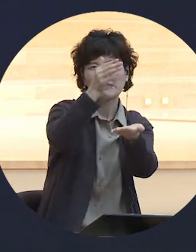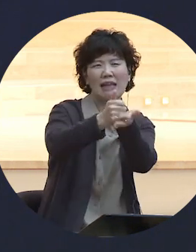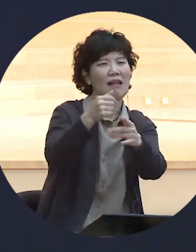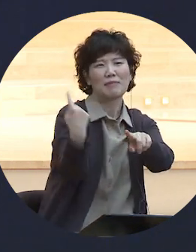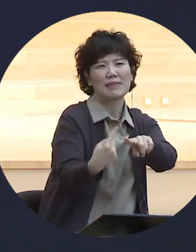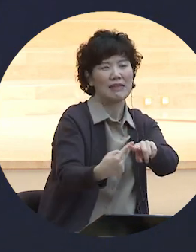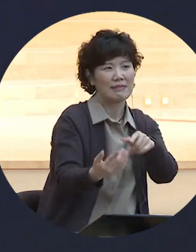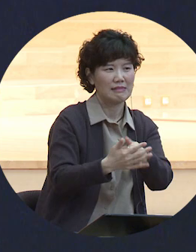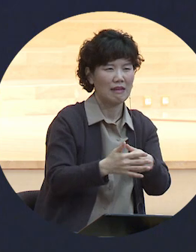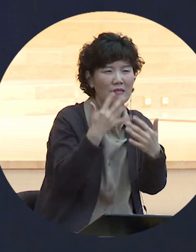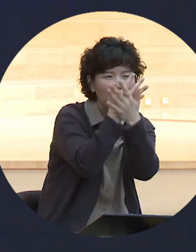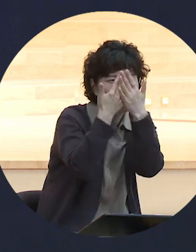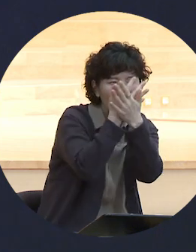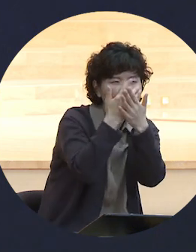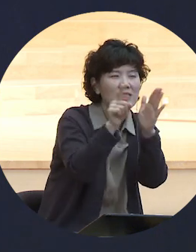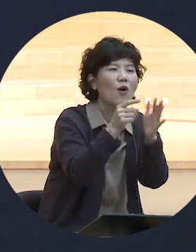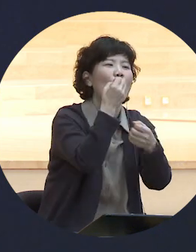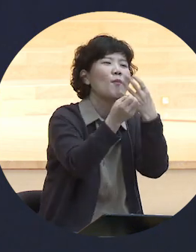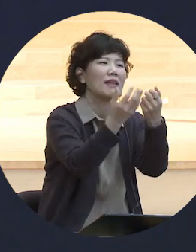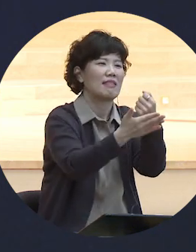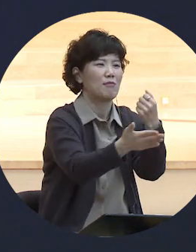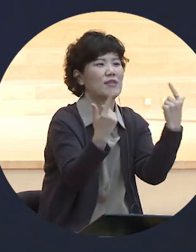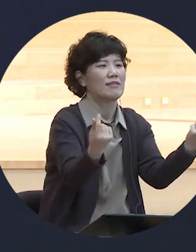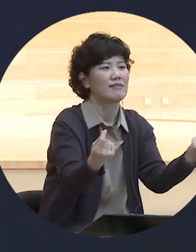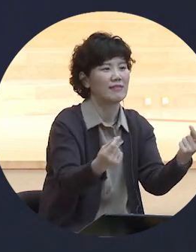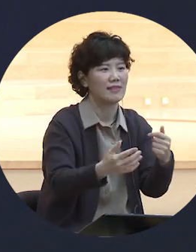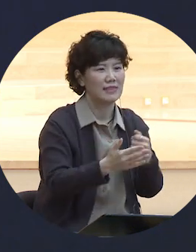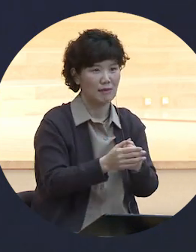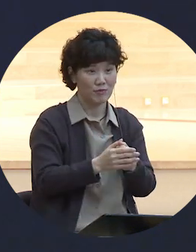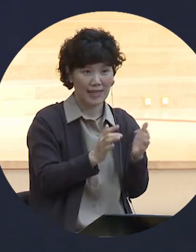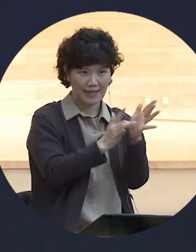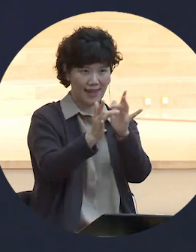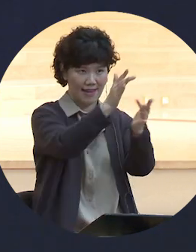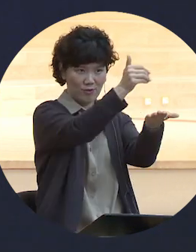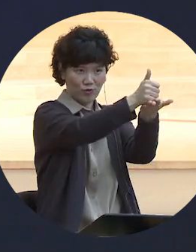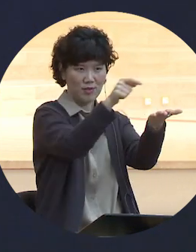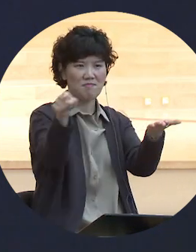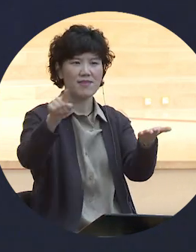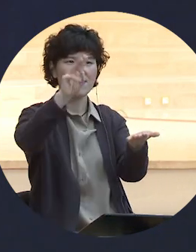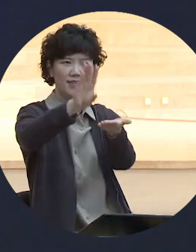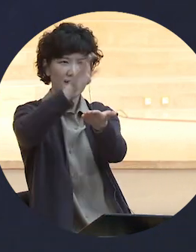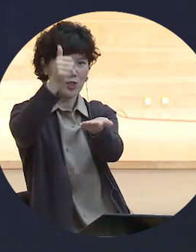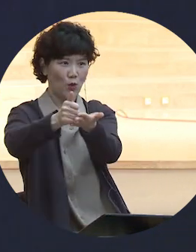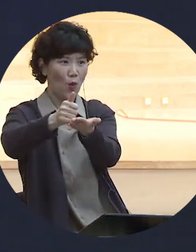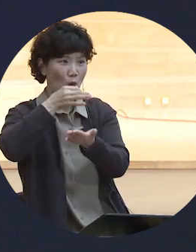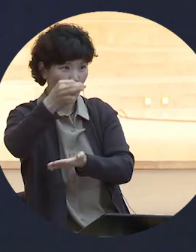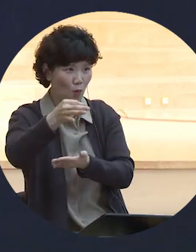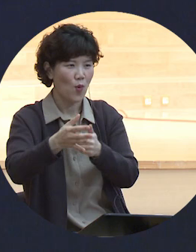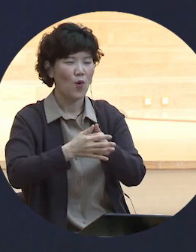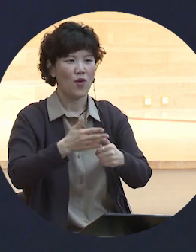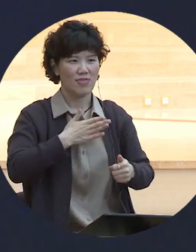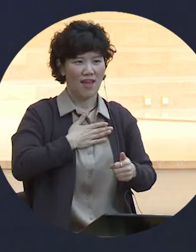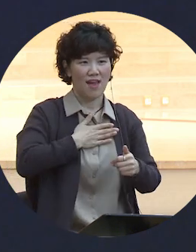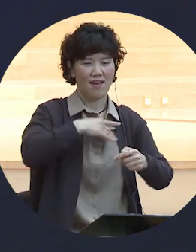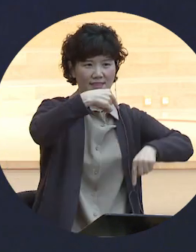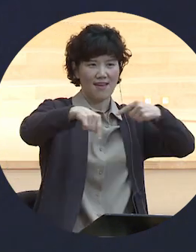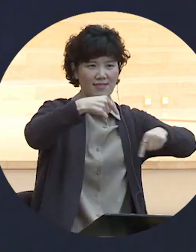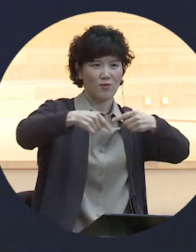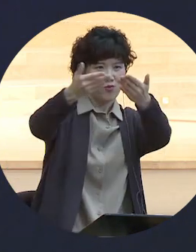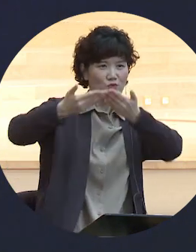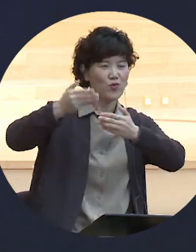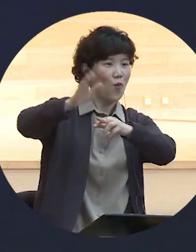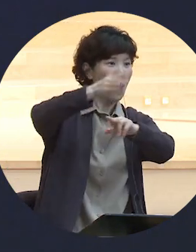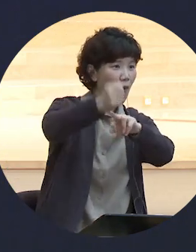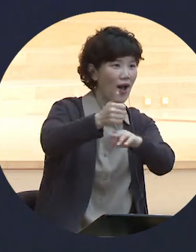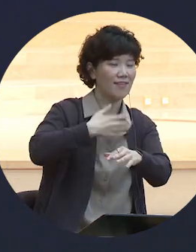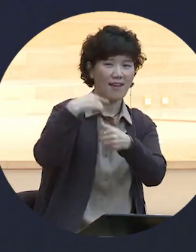마찬가지예요. 불확실한 신앙 고백이 있는 거예요. 여러분, 예수를 그리스도로, 다시 말해서 나를 다스리는 왕으로, 나를